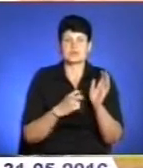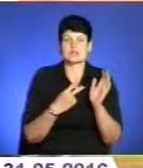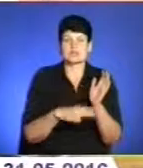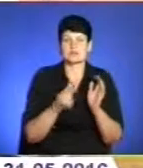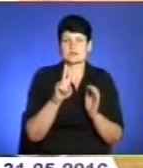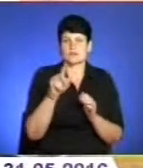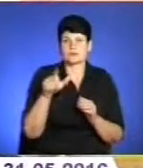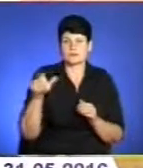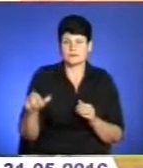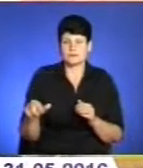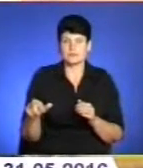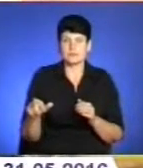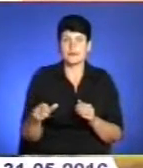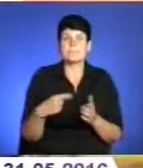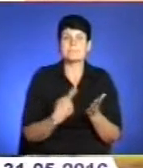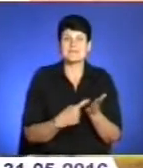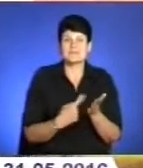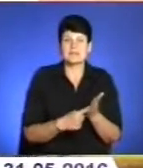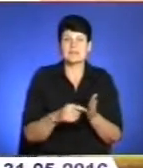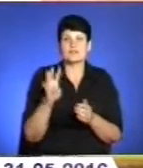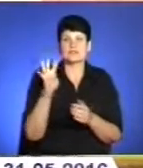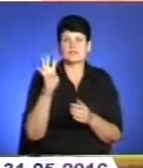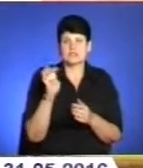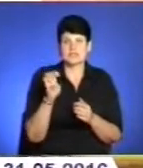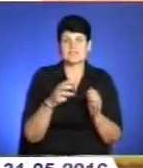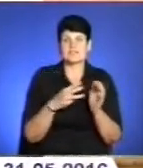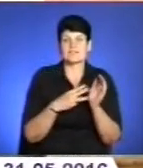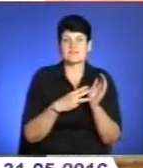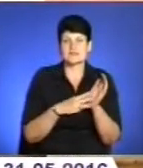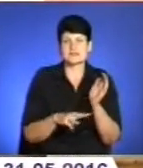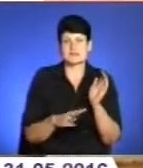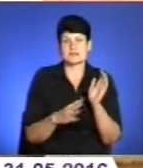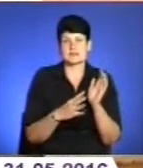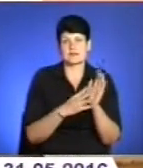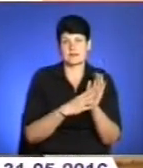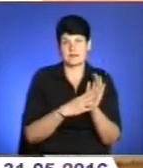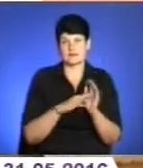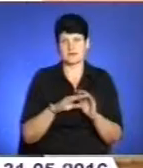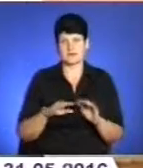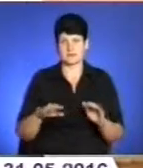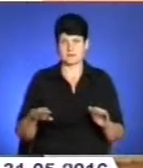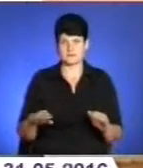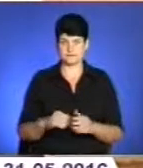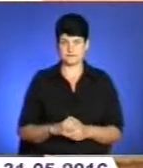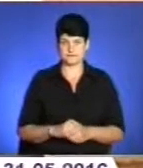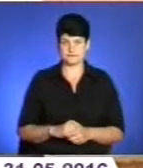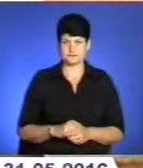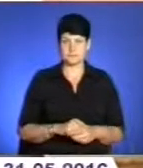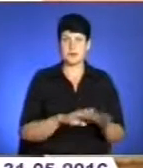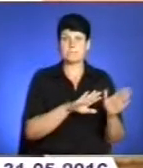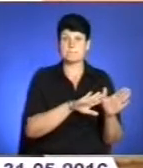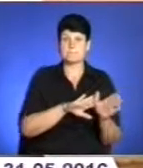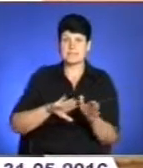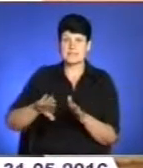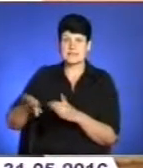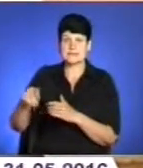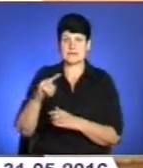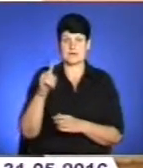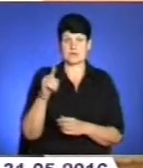тих чи інших предметів, головна освітянка області вважає складність завдань. Претендентів на нагородження